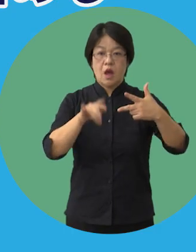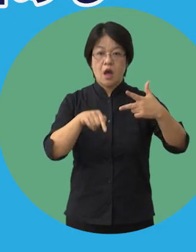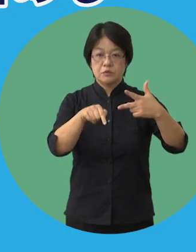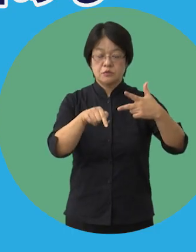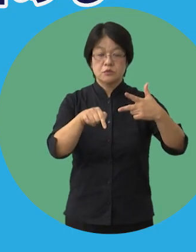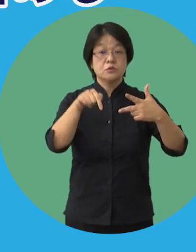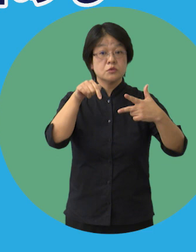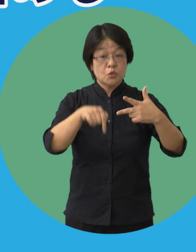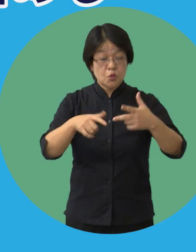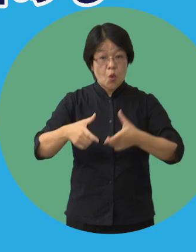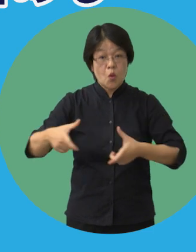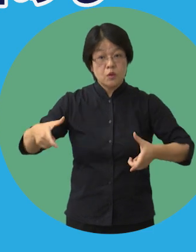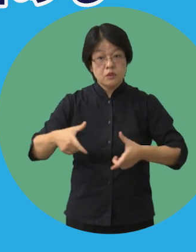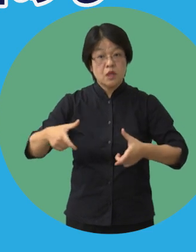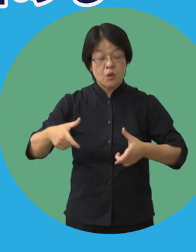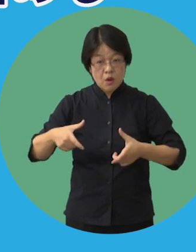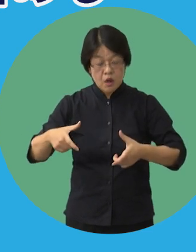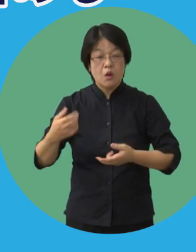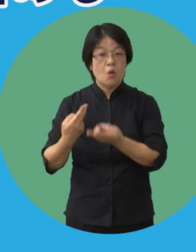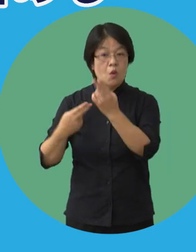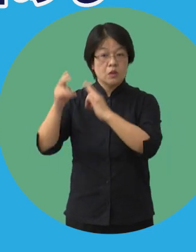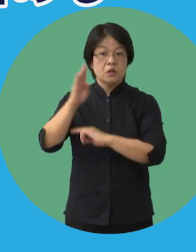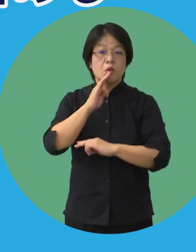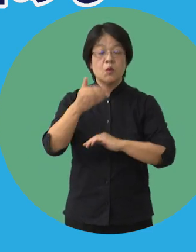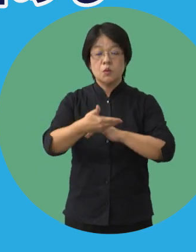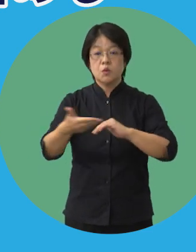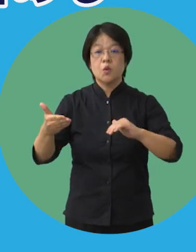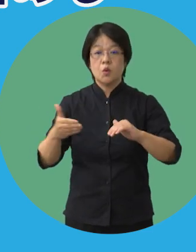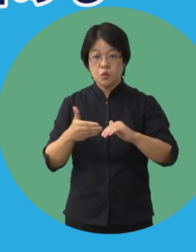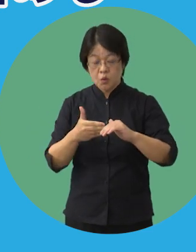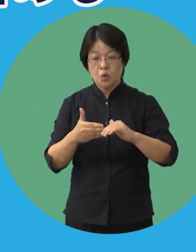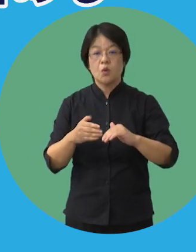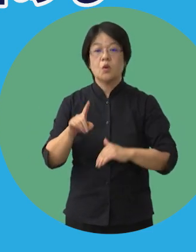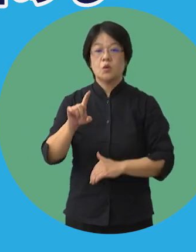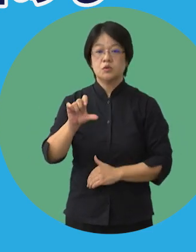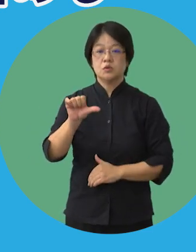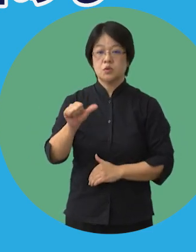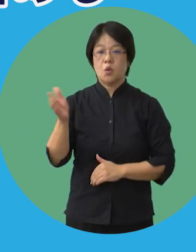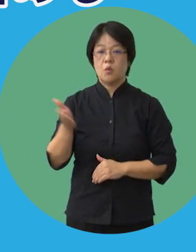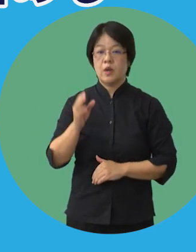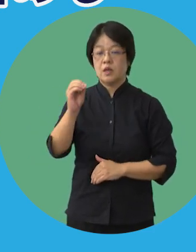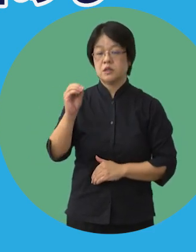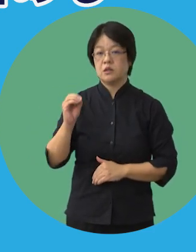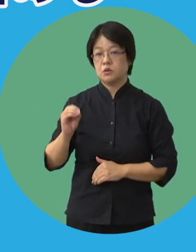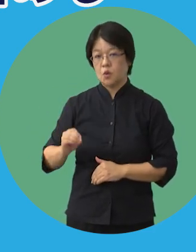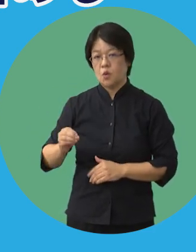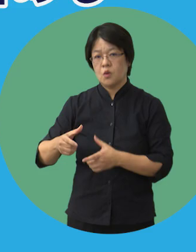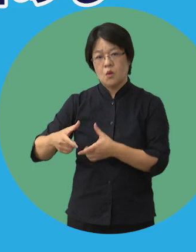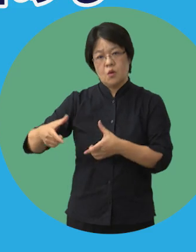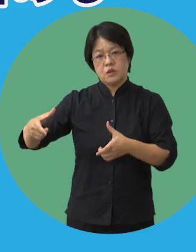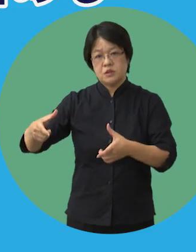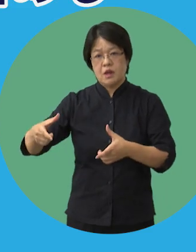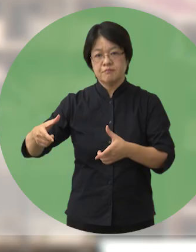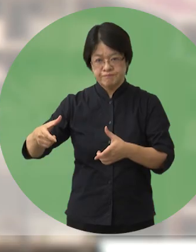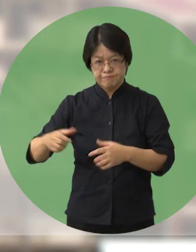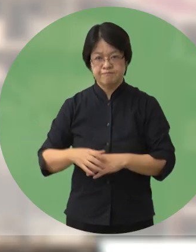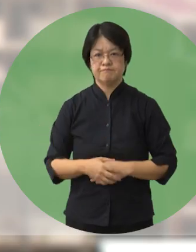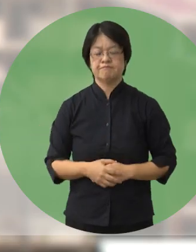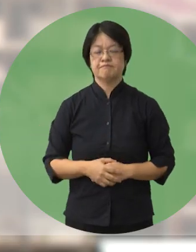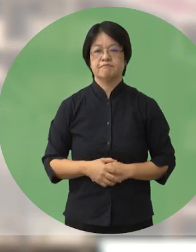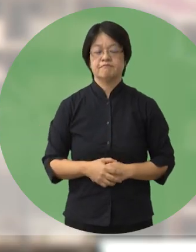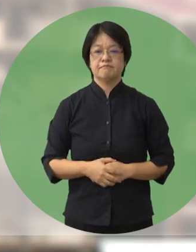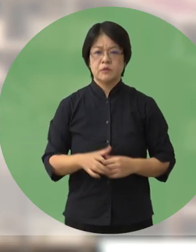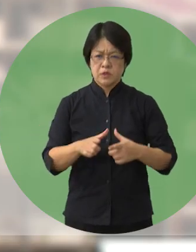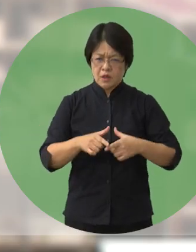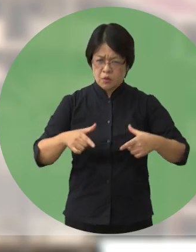の9割以上が暮らす沖縄本島のおよそ 15% の面積を占めています。全国